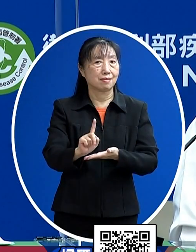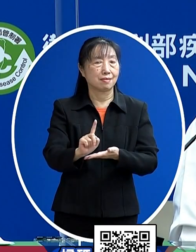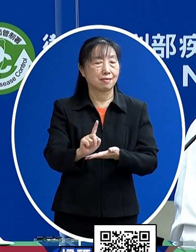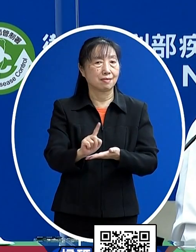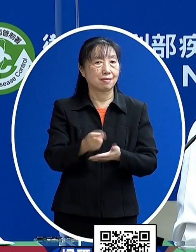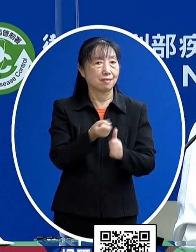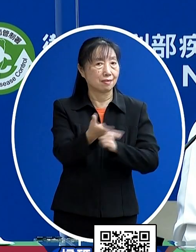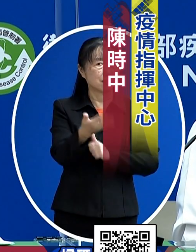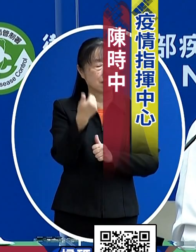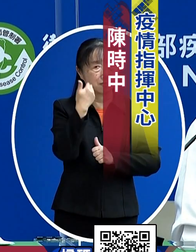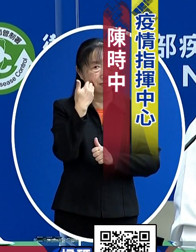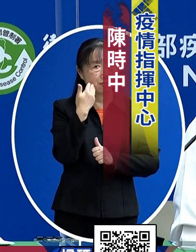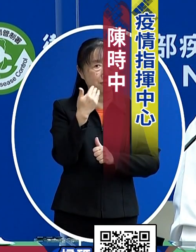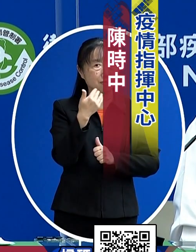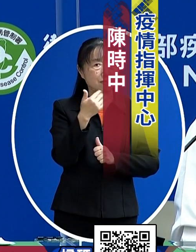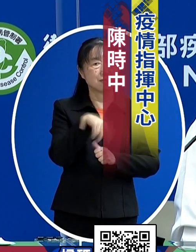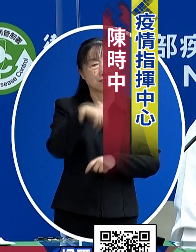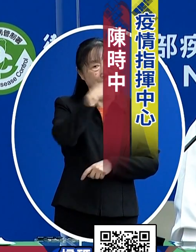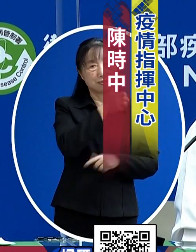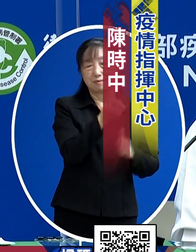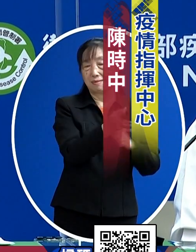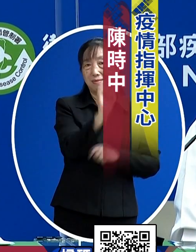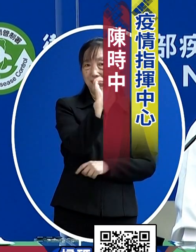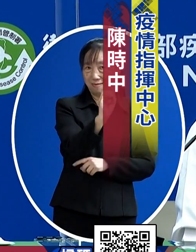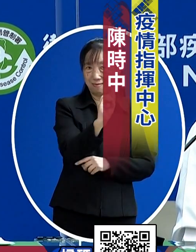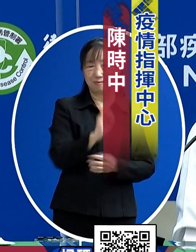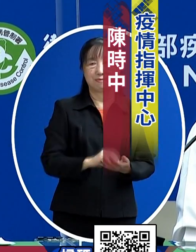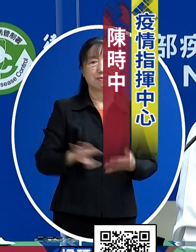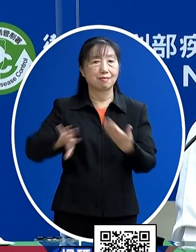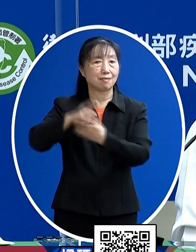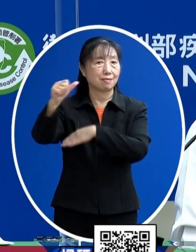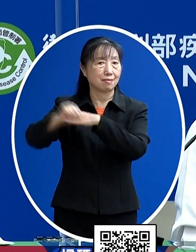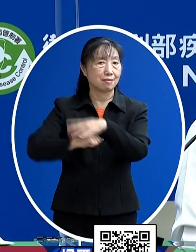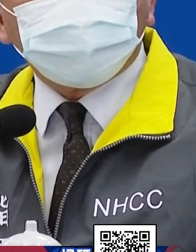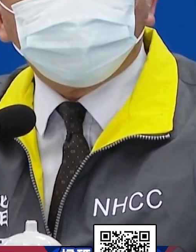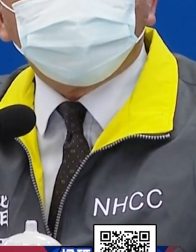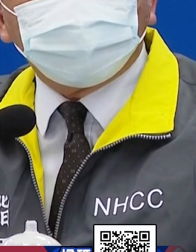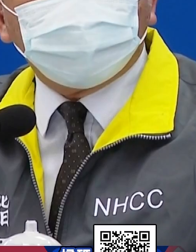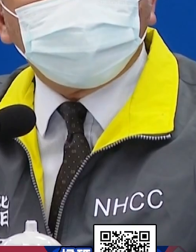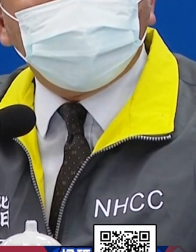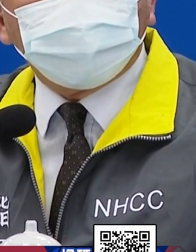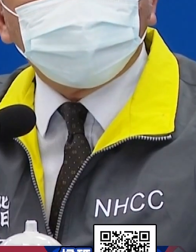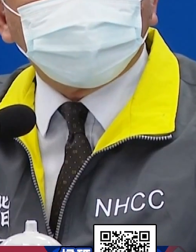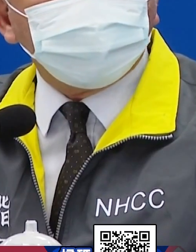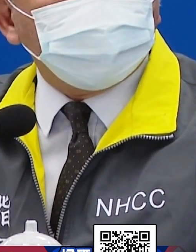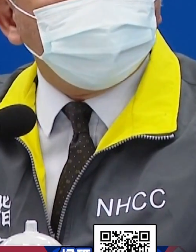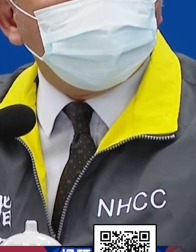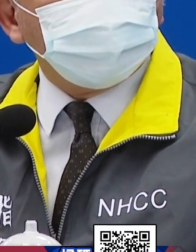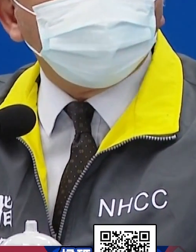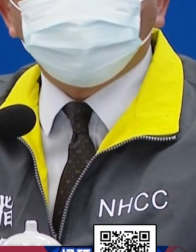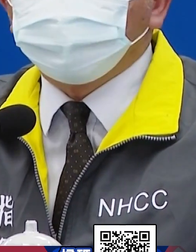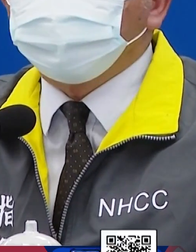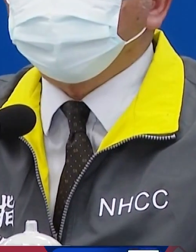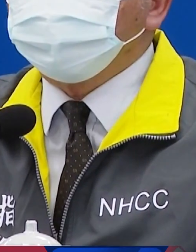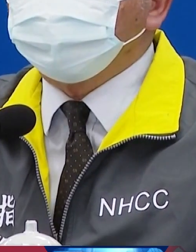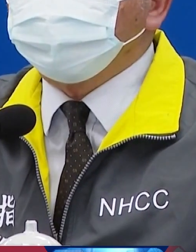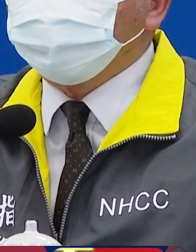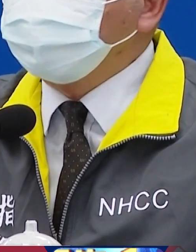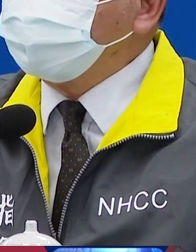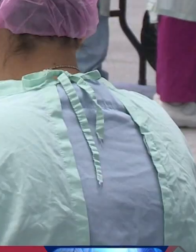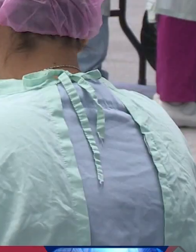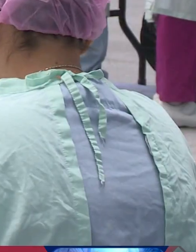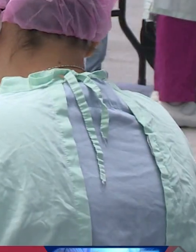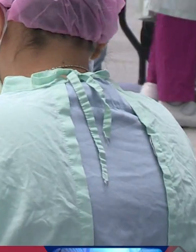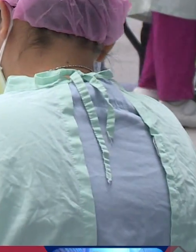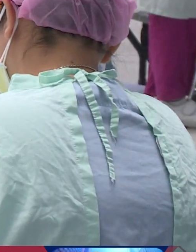确定病例，我们今天仍然没有本土的病例。那境外移入有九例， 连续六天本土加零，但新增九例的境外移